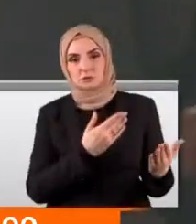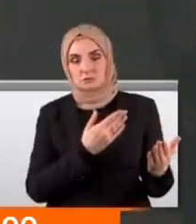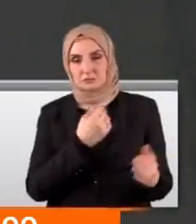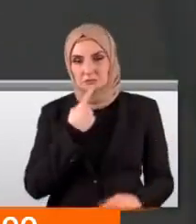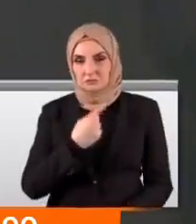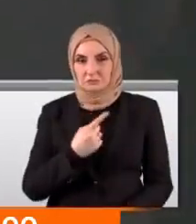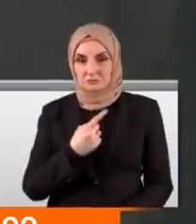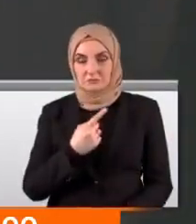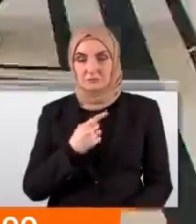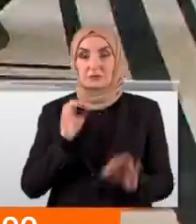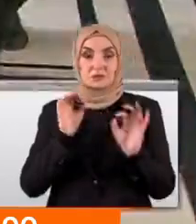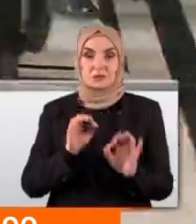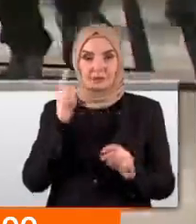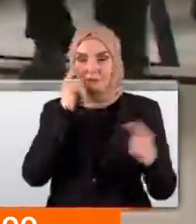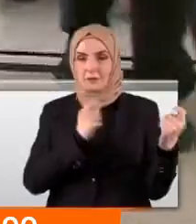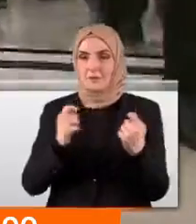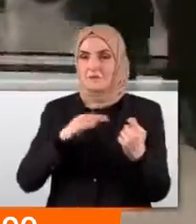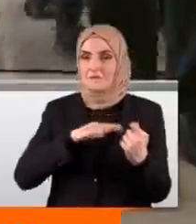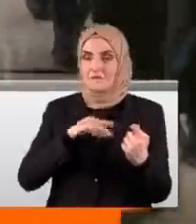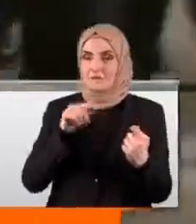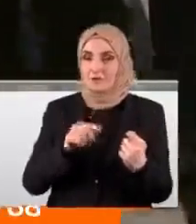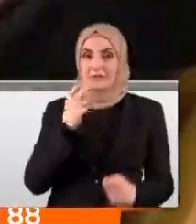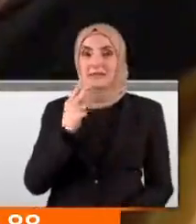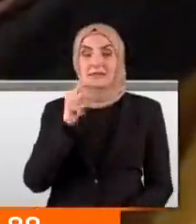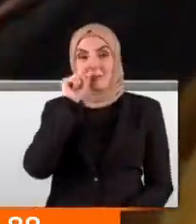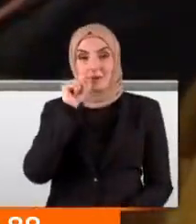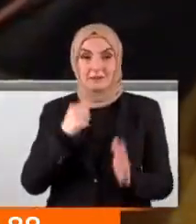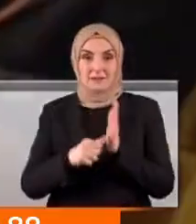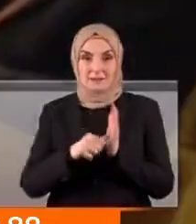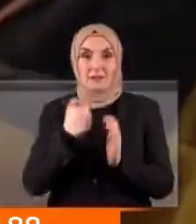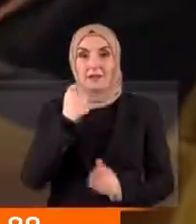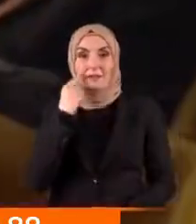tartışmaların gölgesinde yapılacak 2 Mart'taki altılı masa toplantısına çevrildi.